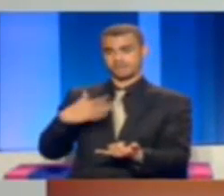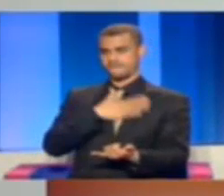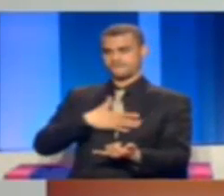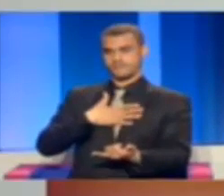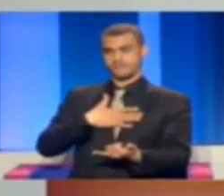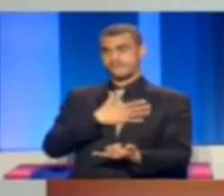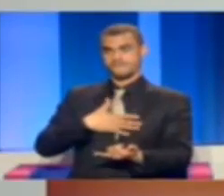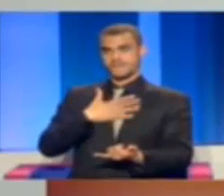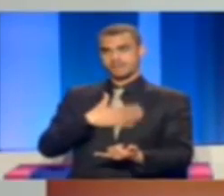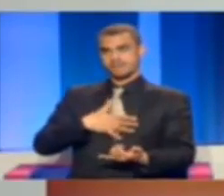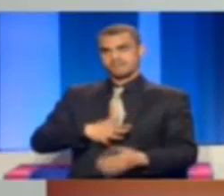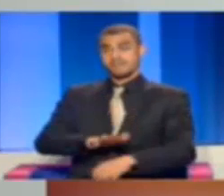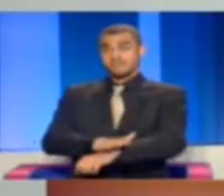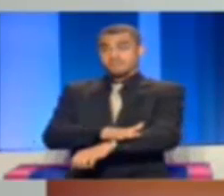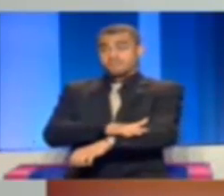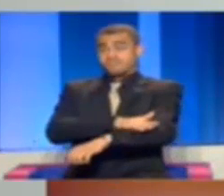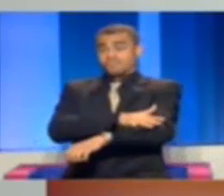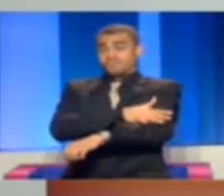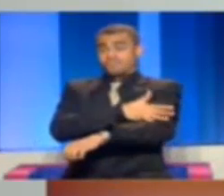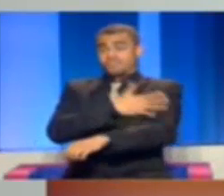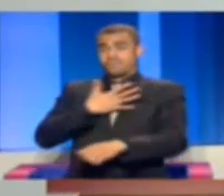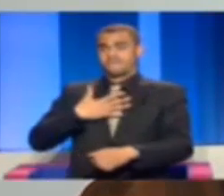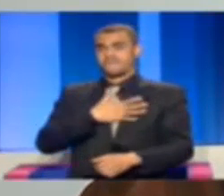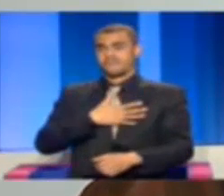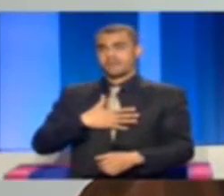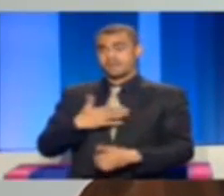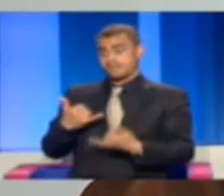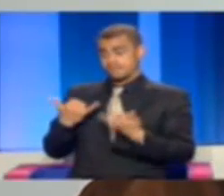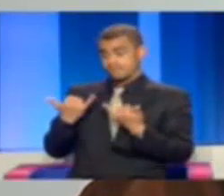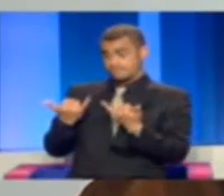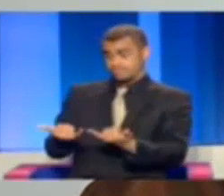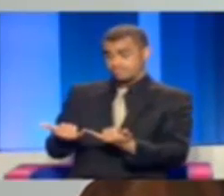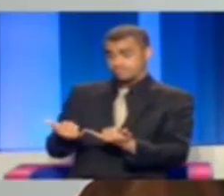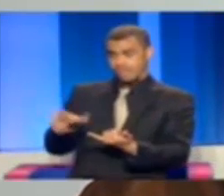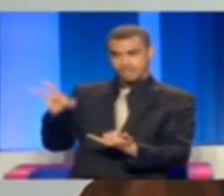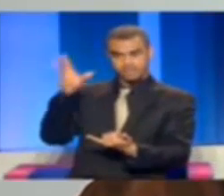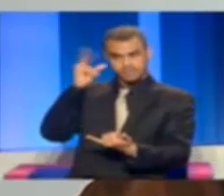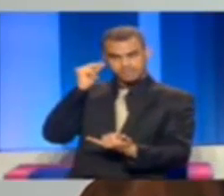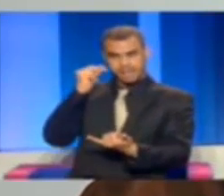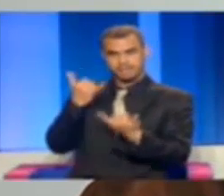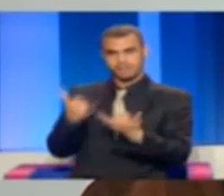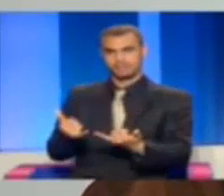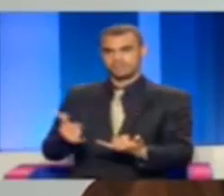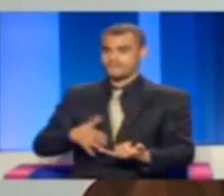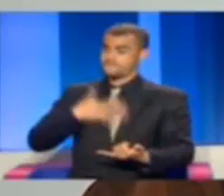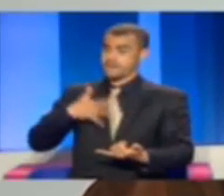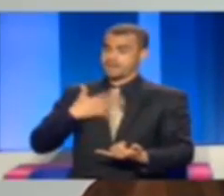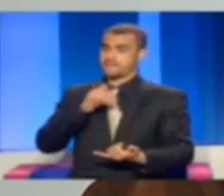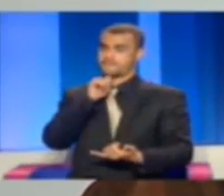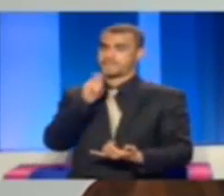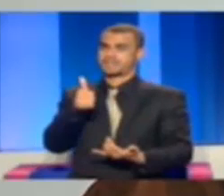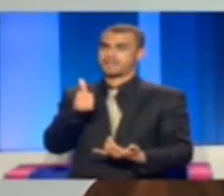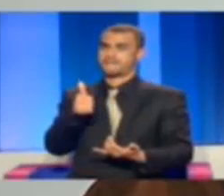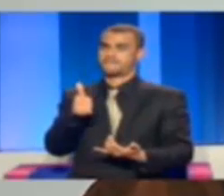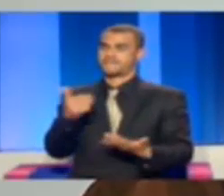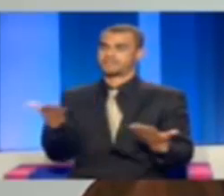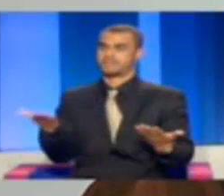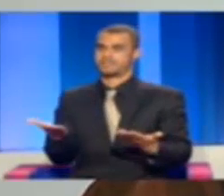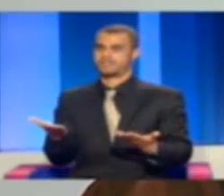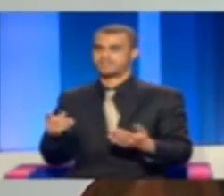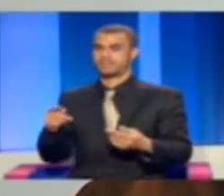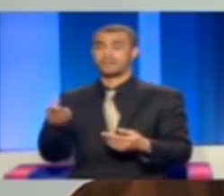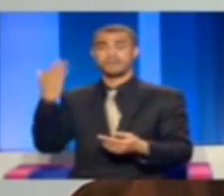هذه حقيقه ما تيحس بها الا الوالدين ديالهم اللي تعيش. انا ملي تزاد ولا تسمع ليا ما نقدرش نعبر لك على الفرح